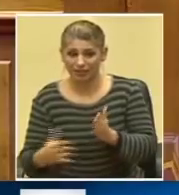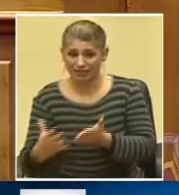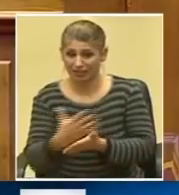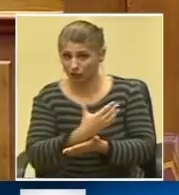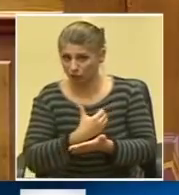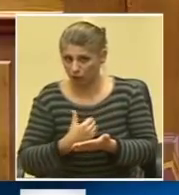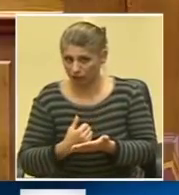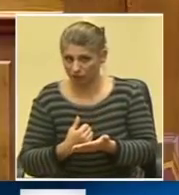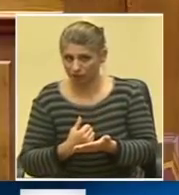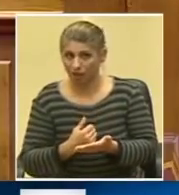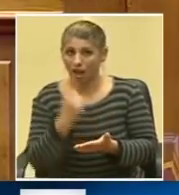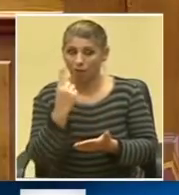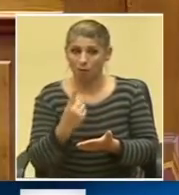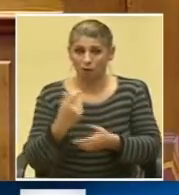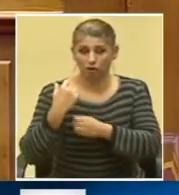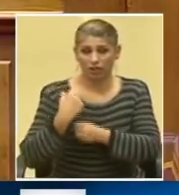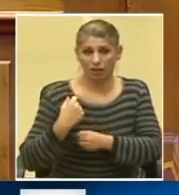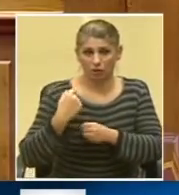τους από